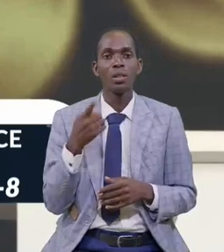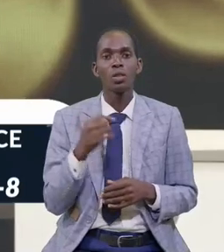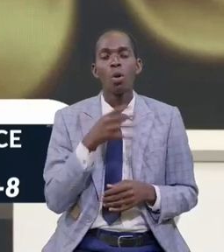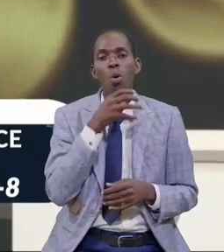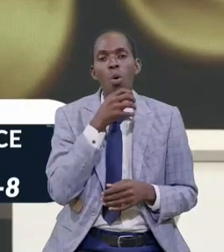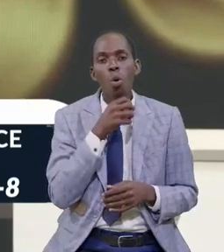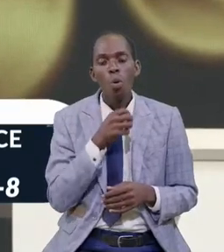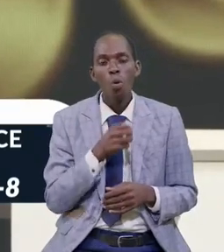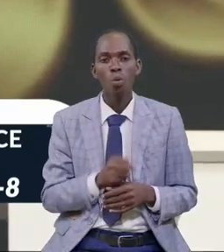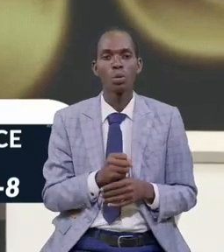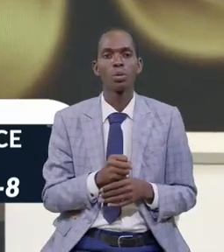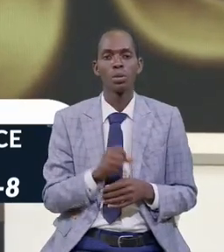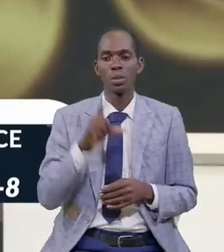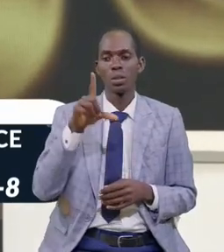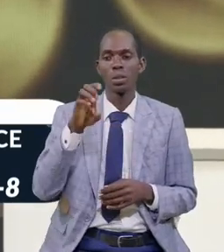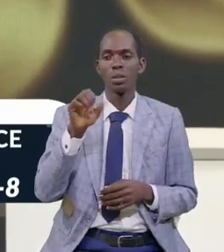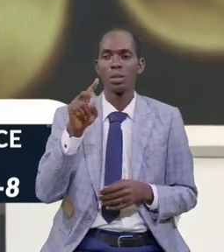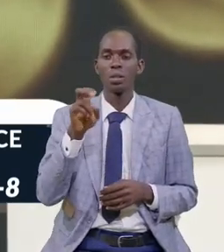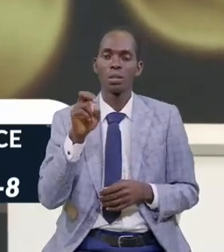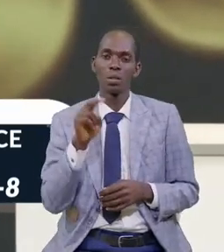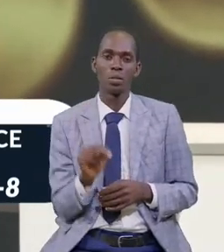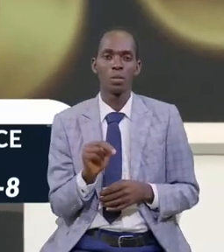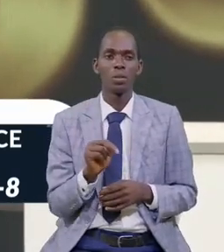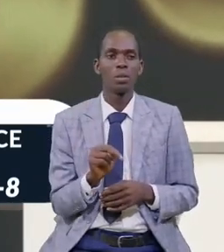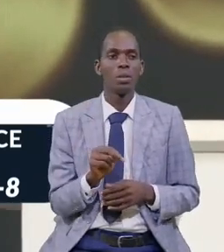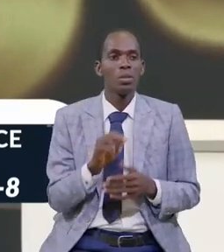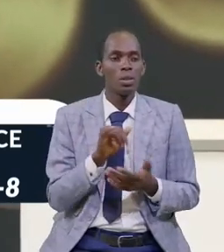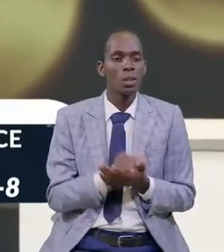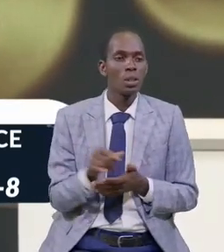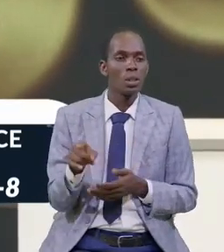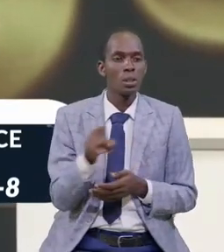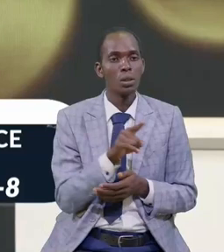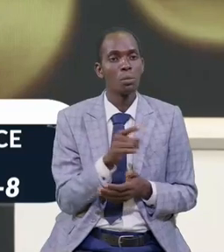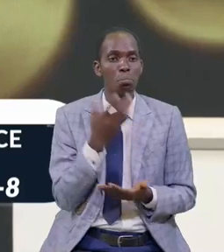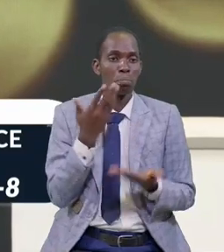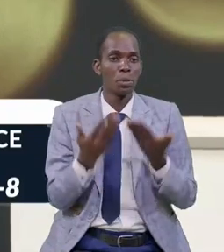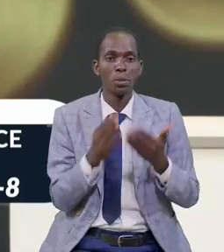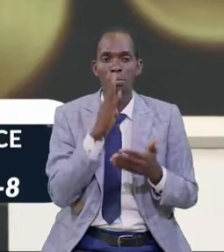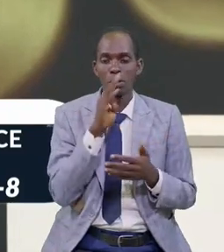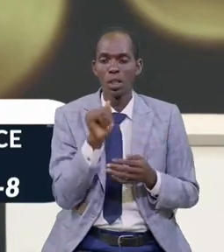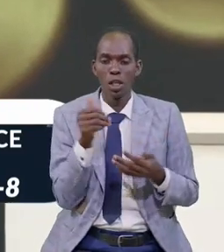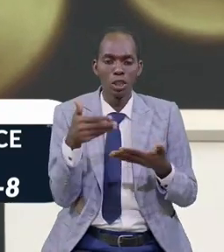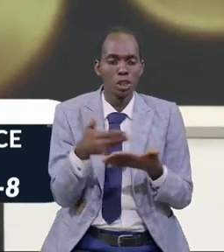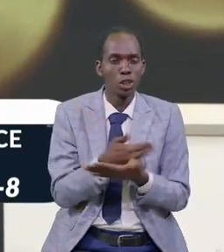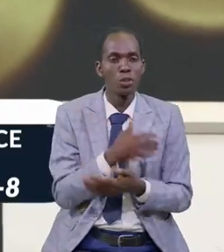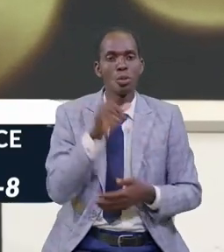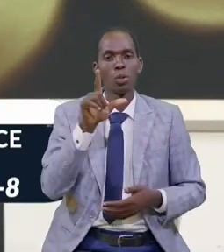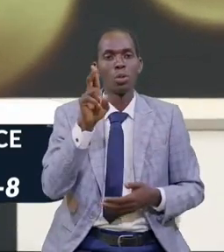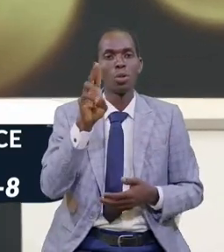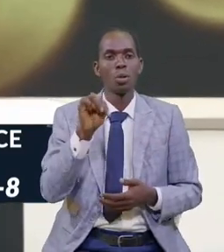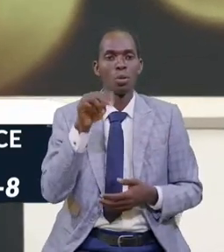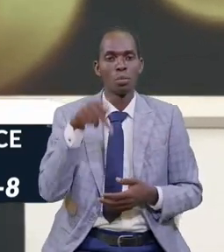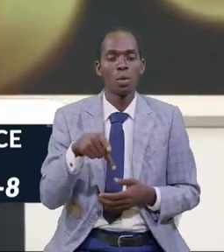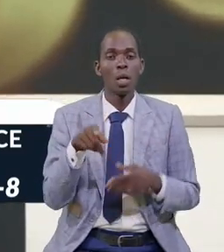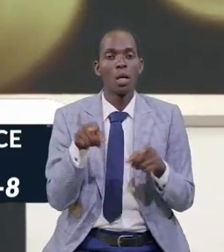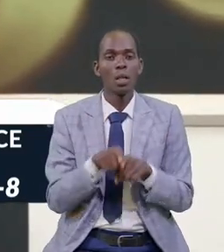le vieux Levin afin que vous soyez une pâte nouvelle puisque